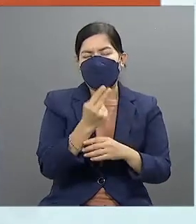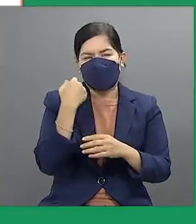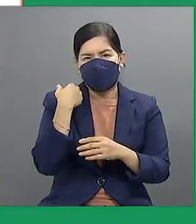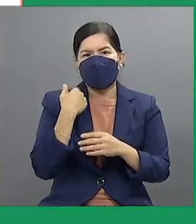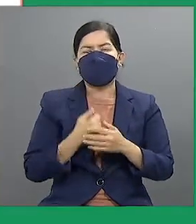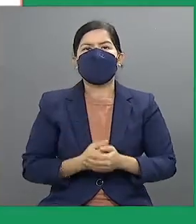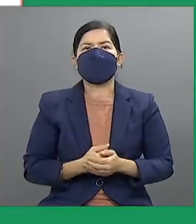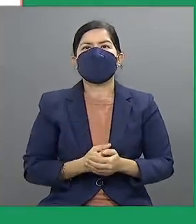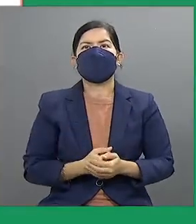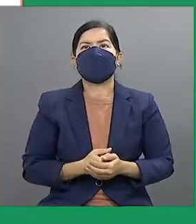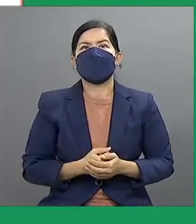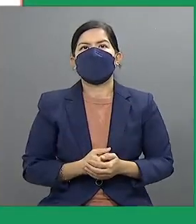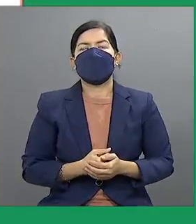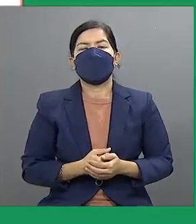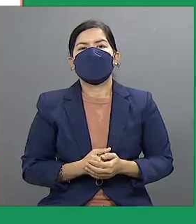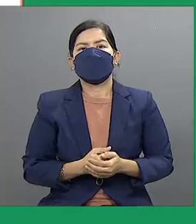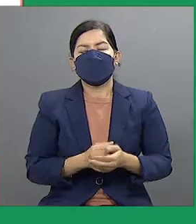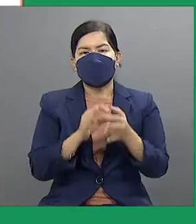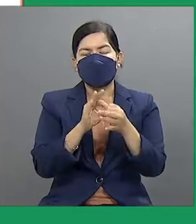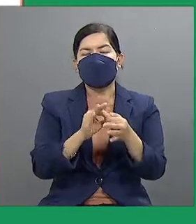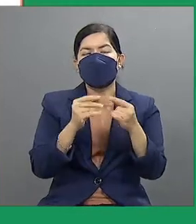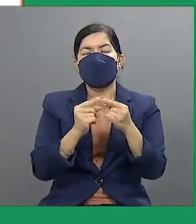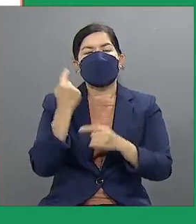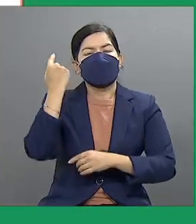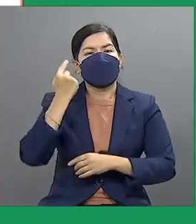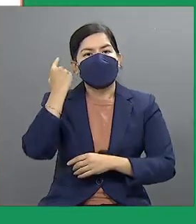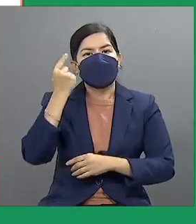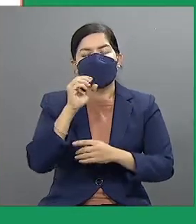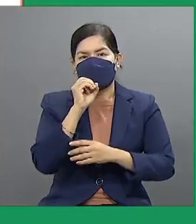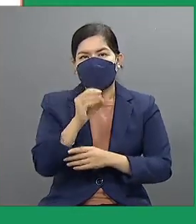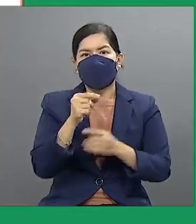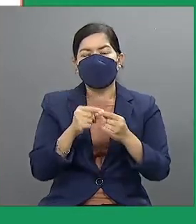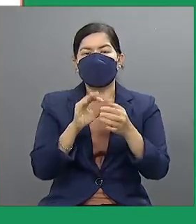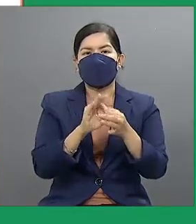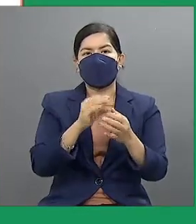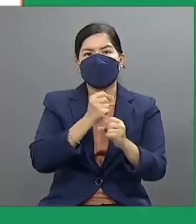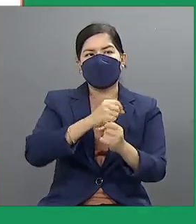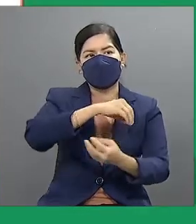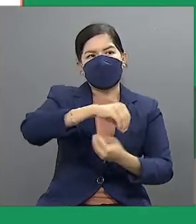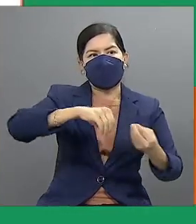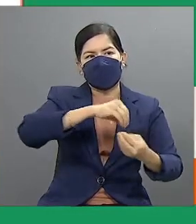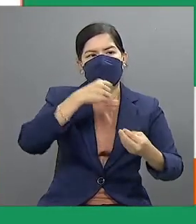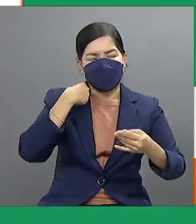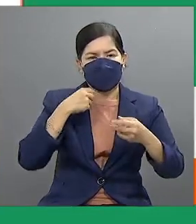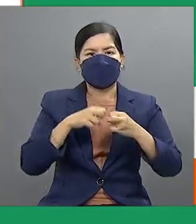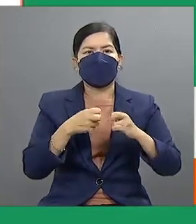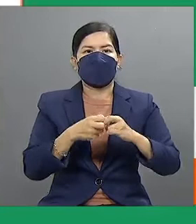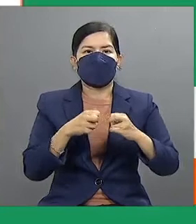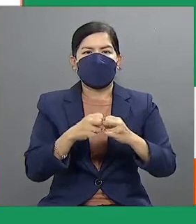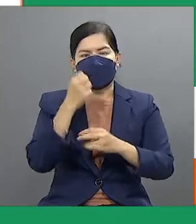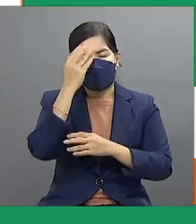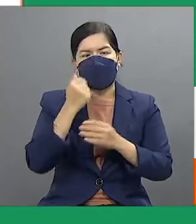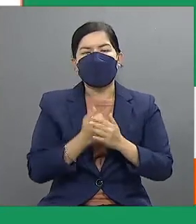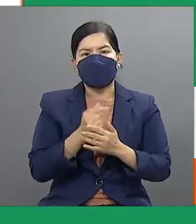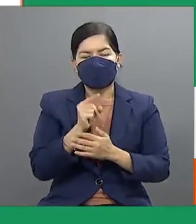เรื่องกับการท่องเที่ยวอะค่ะก็ยังนับว่าเป็นธุรกิจที่มีความเปราะบางสูงนะคะเพราะว่ายังคงต้องติดตามในเรื่อง